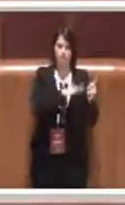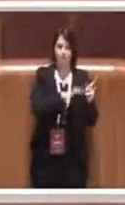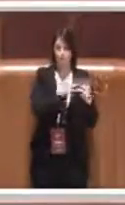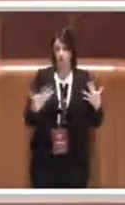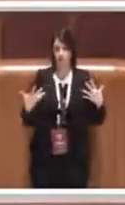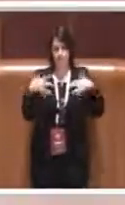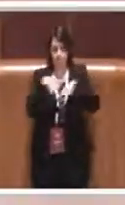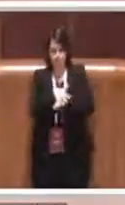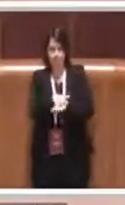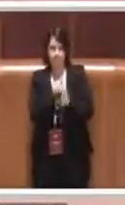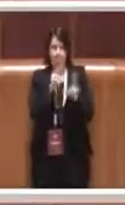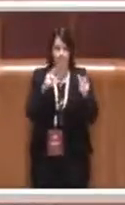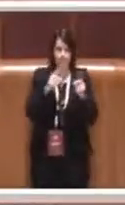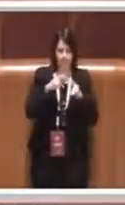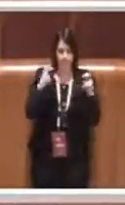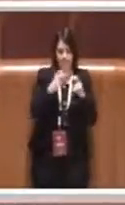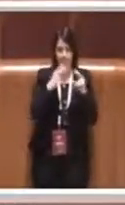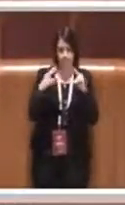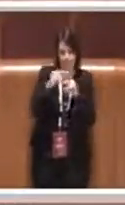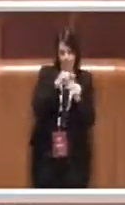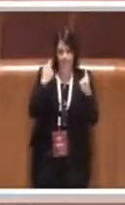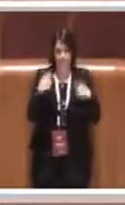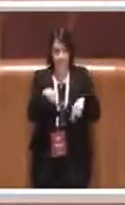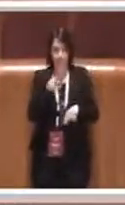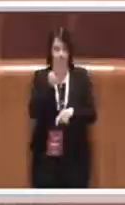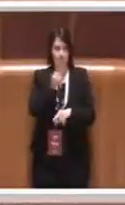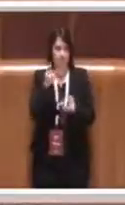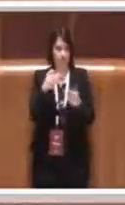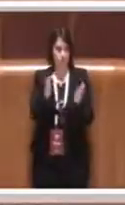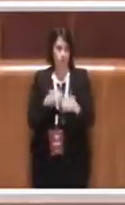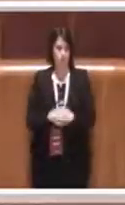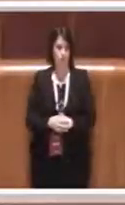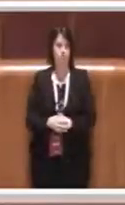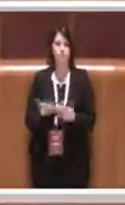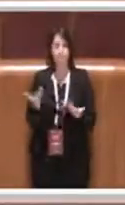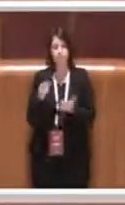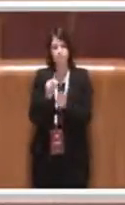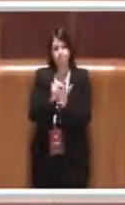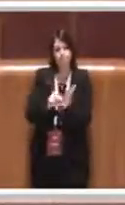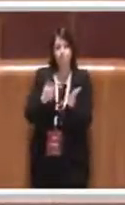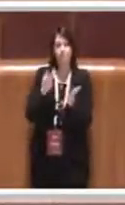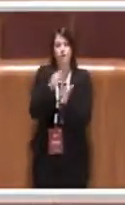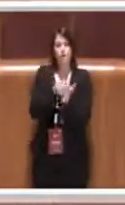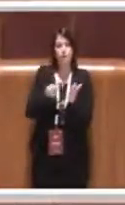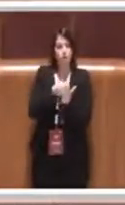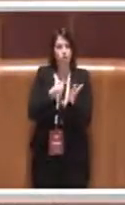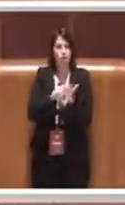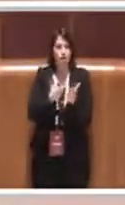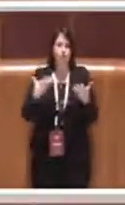E infine il progetto avviato insieme al municipio